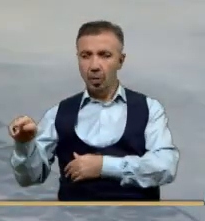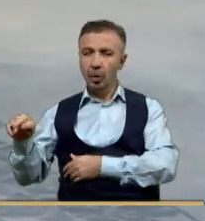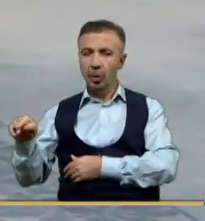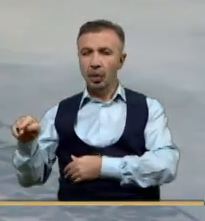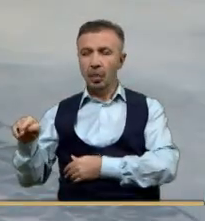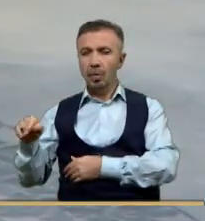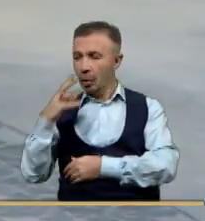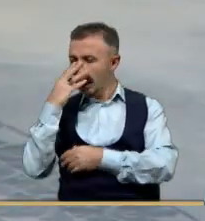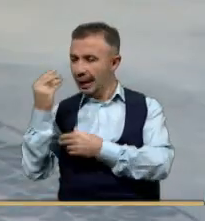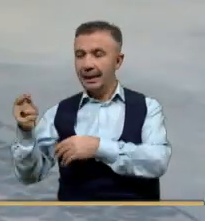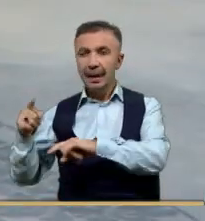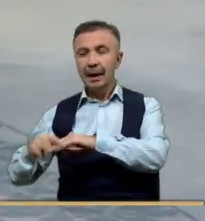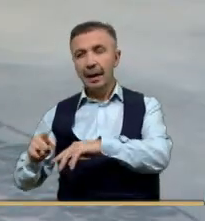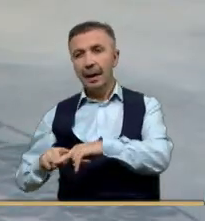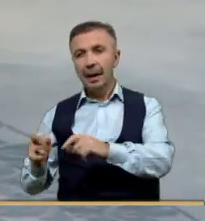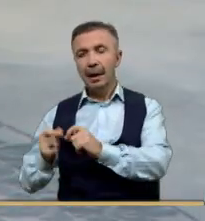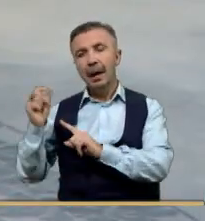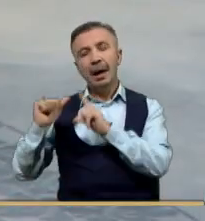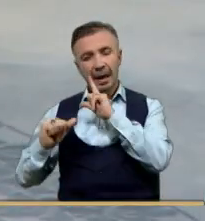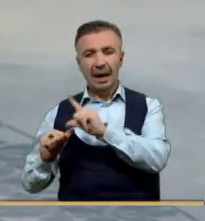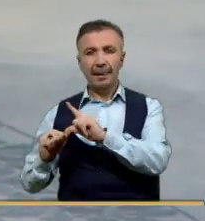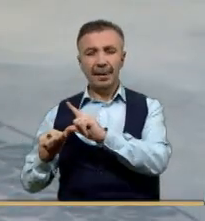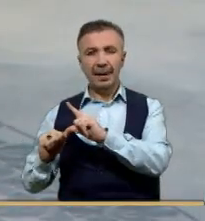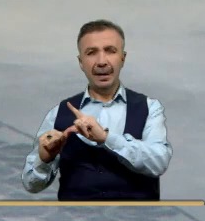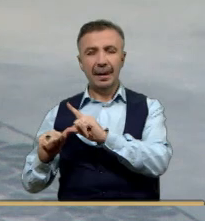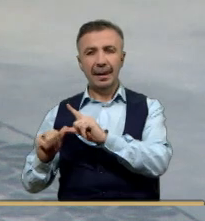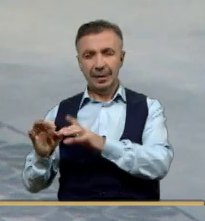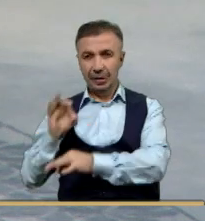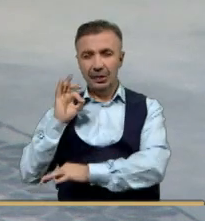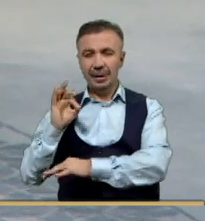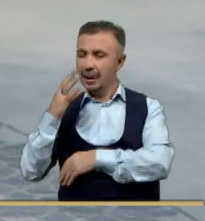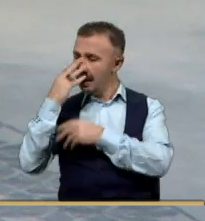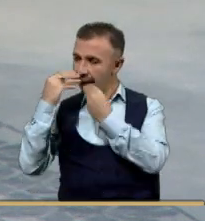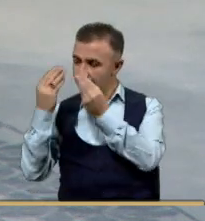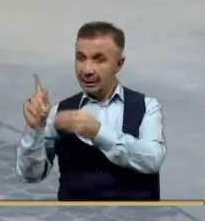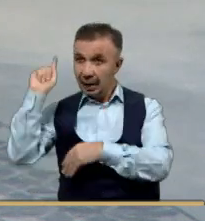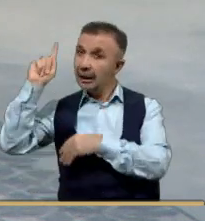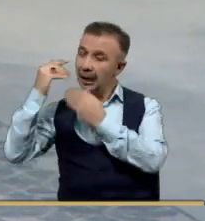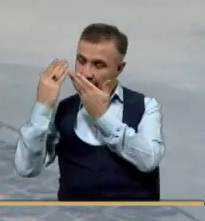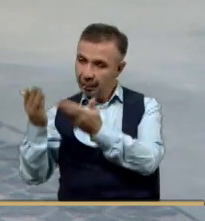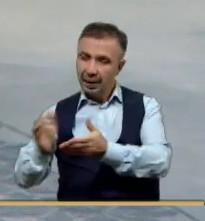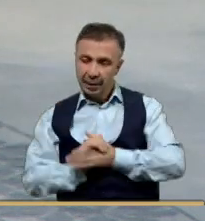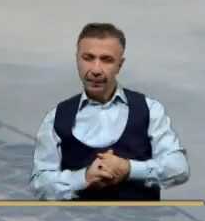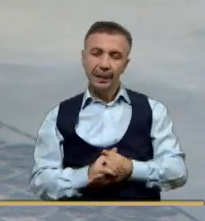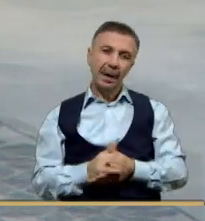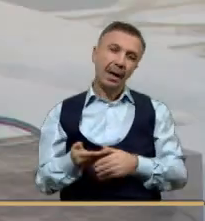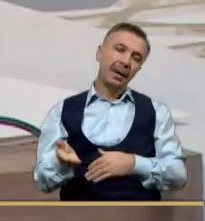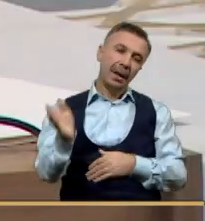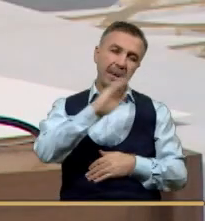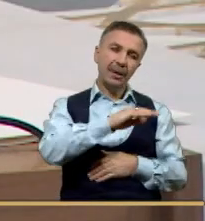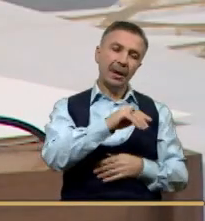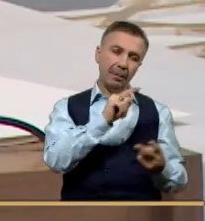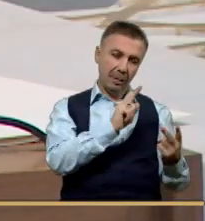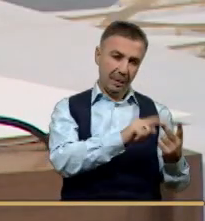Habil'in hediyesiydi. وَلَمْ يُتَقَبَّلْ مِنَ الْآخَرِ Diğerininki kabul